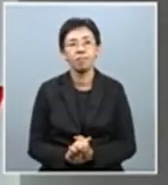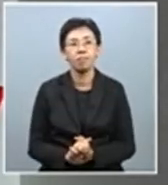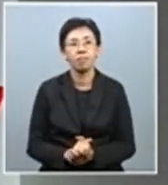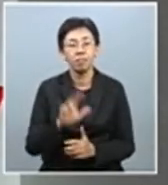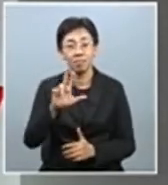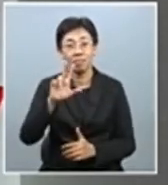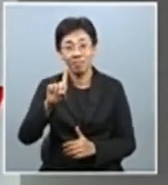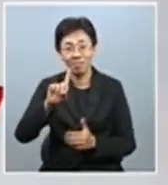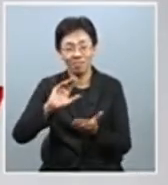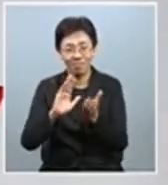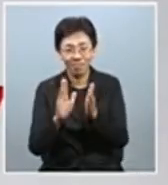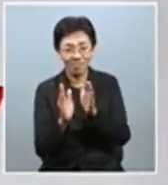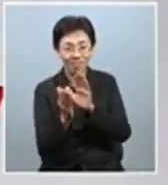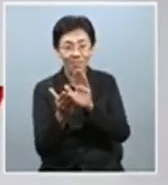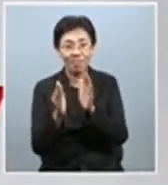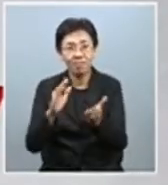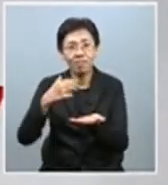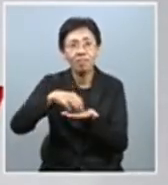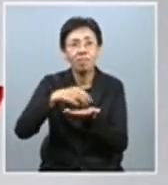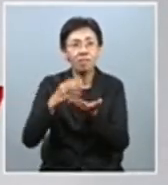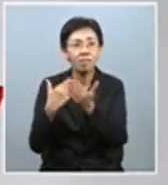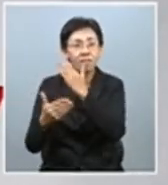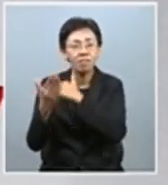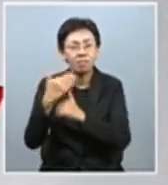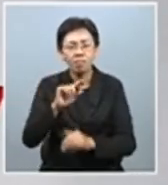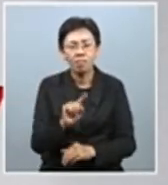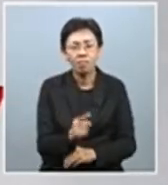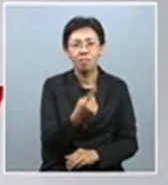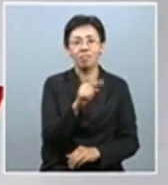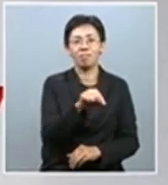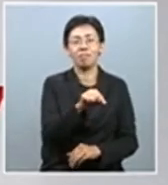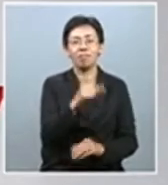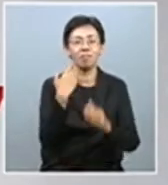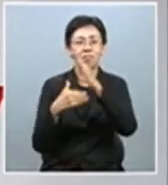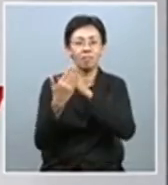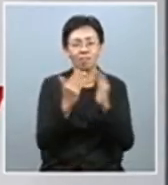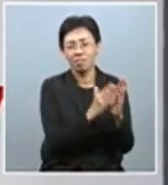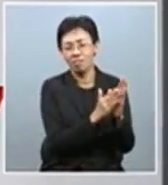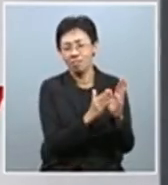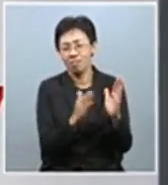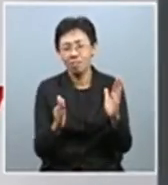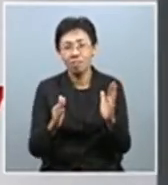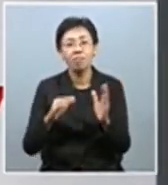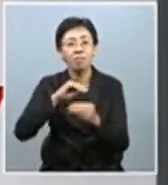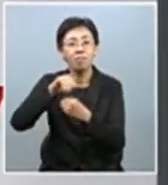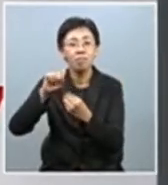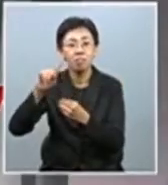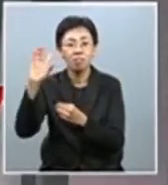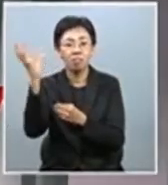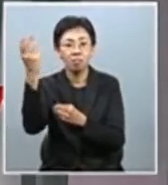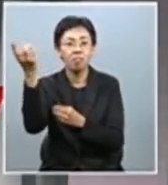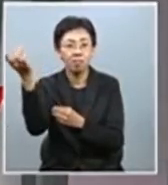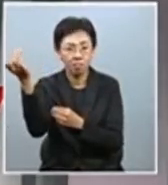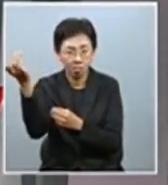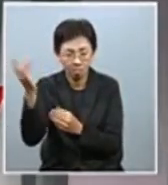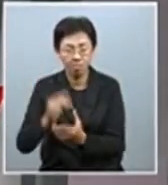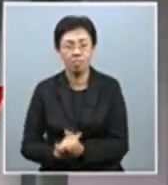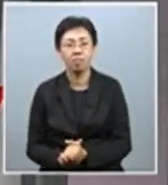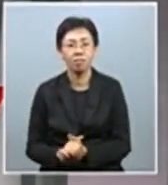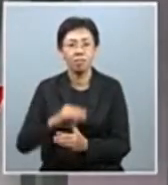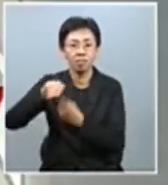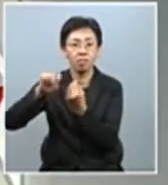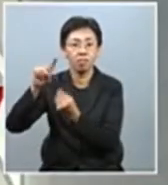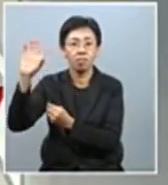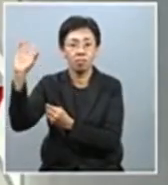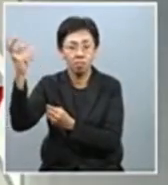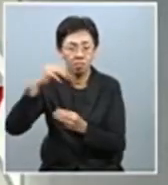ะเห็นว่าไทม์ไลน์เนี่ยจะเล่าว่าในยุคนั้นๆเนี่ยประวัติศาสตร์เศรษฐกิจโลกเนี่ยเกิดอะไรขึ้นบ้างแล้วก็เศรษฐกิจไท